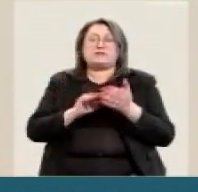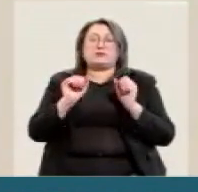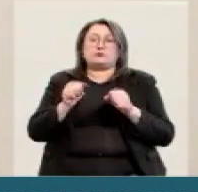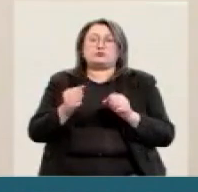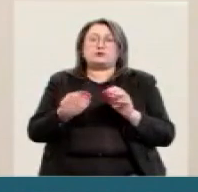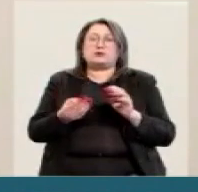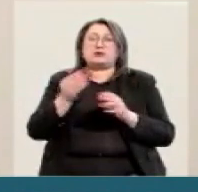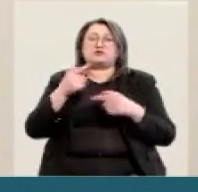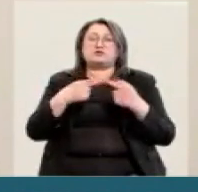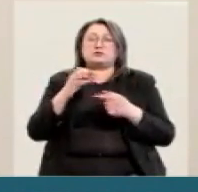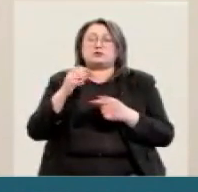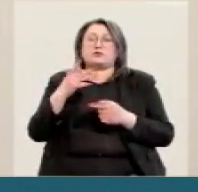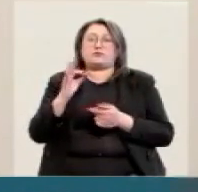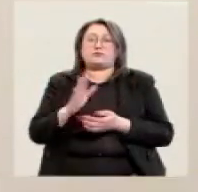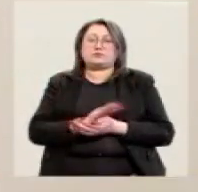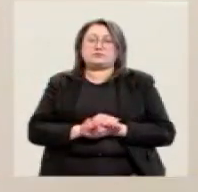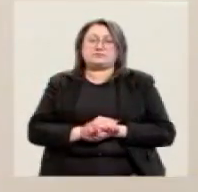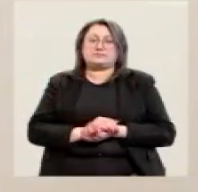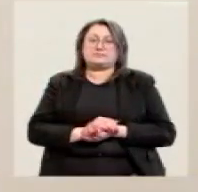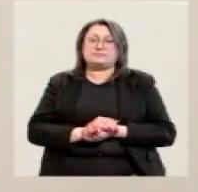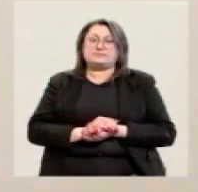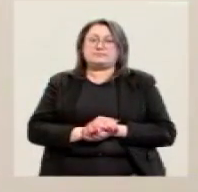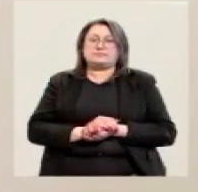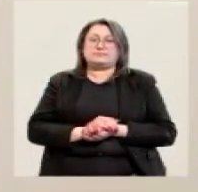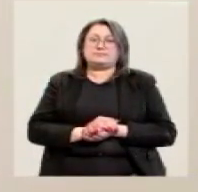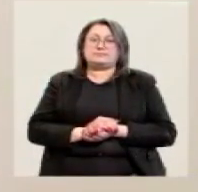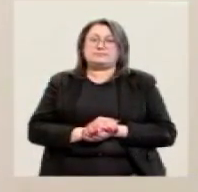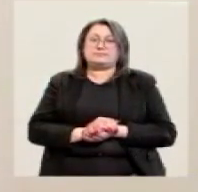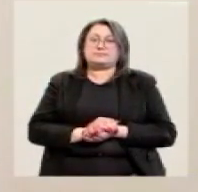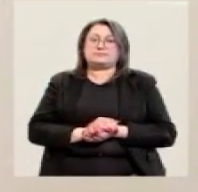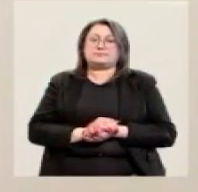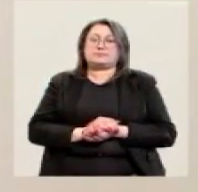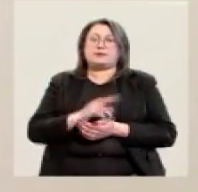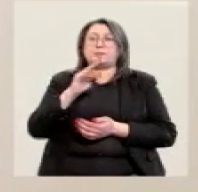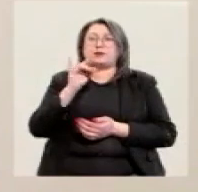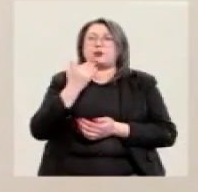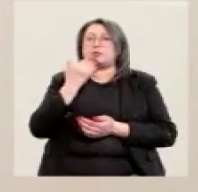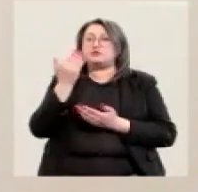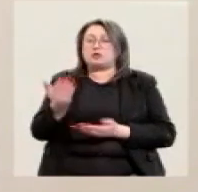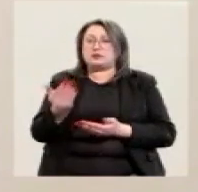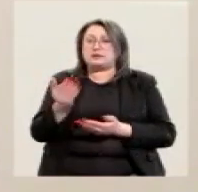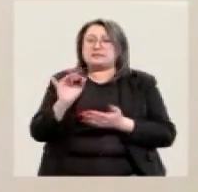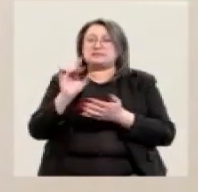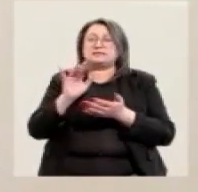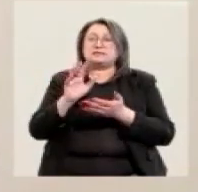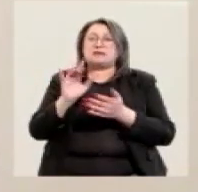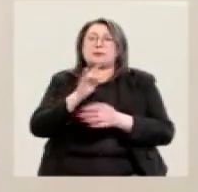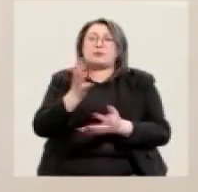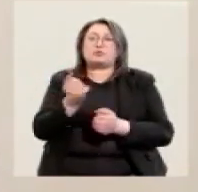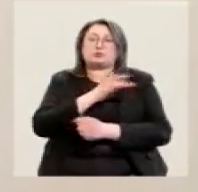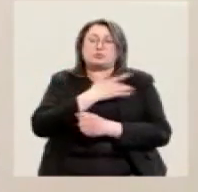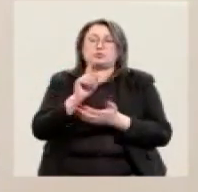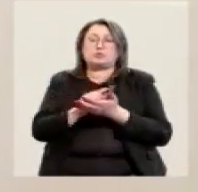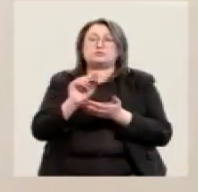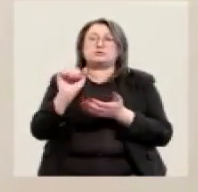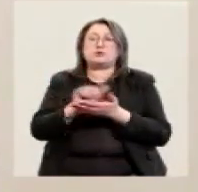асады? Заявитель при обращении за услугой должен предъявить или использовать следующие документы. Өтініш беруші қызмет сұраған кезде